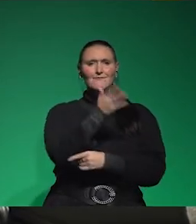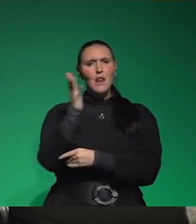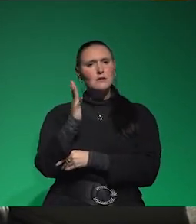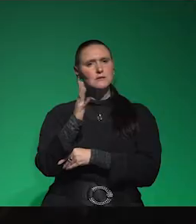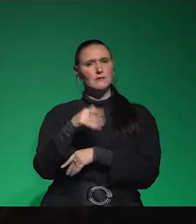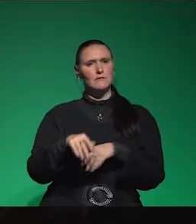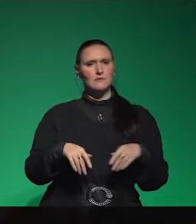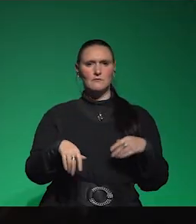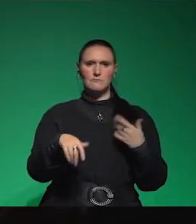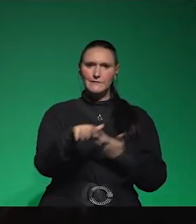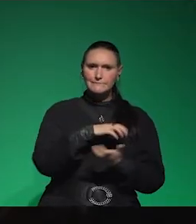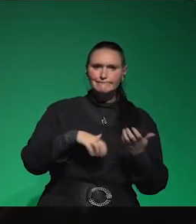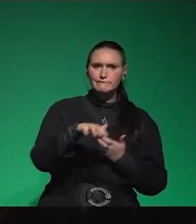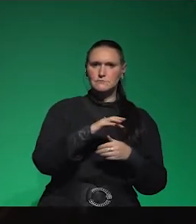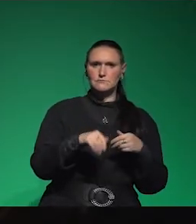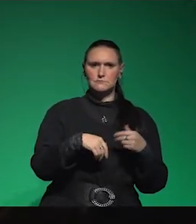Mischwald-Wiederaufforstungen?